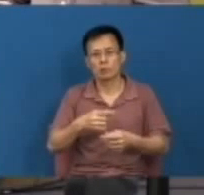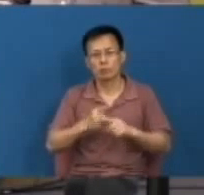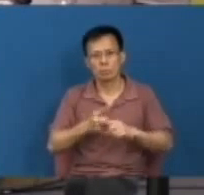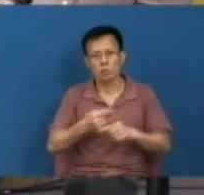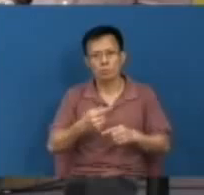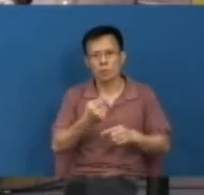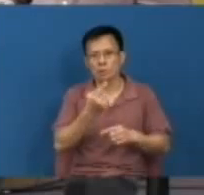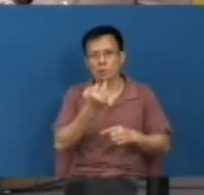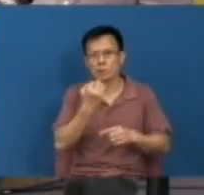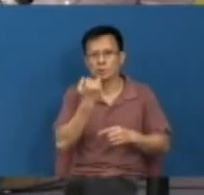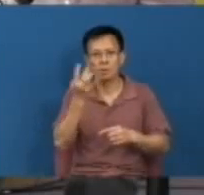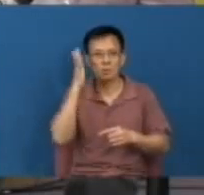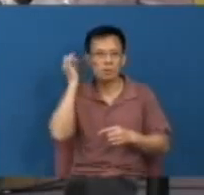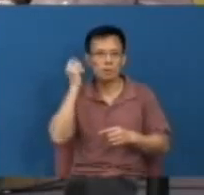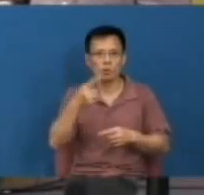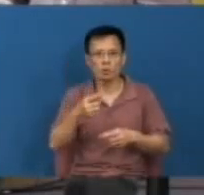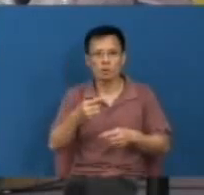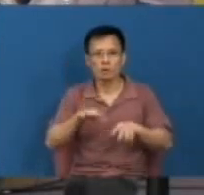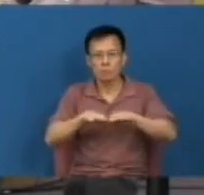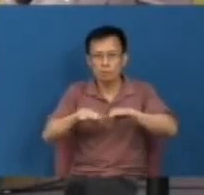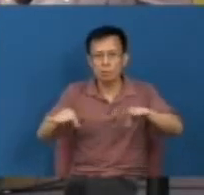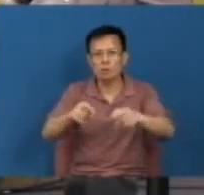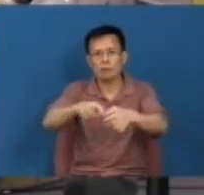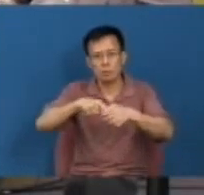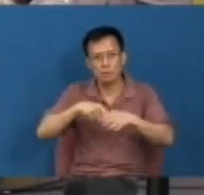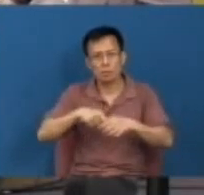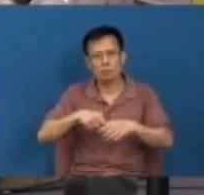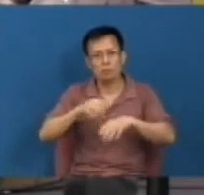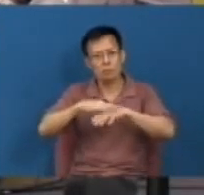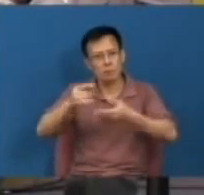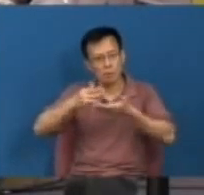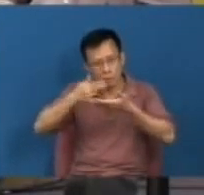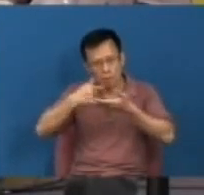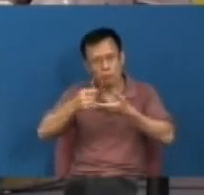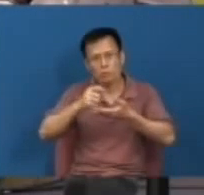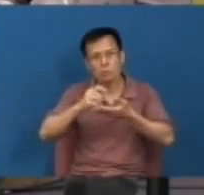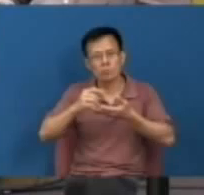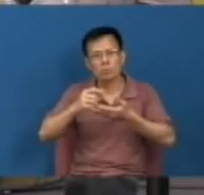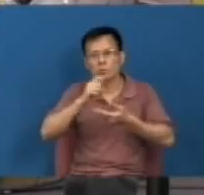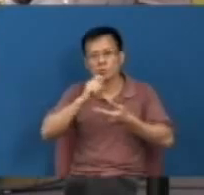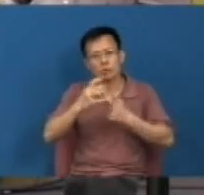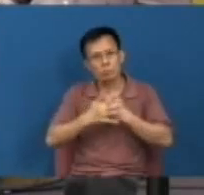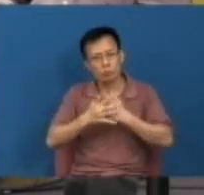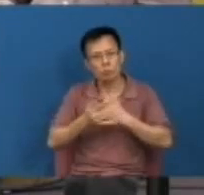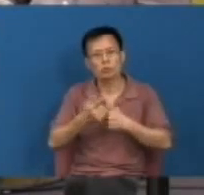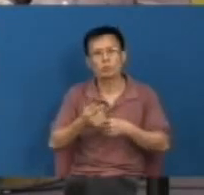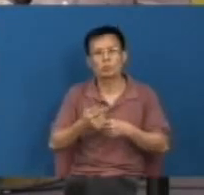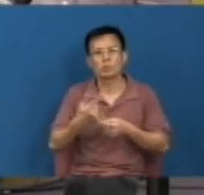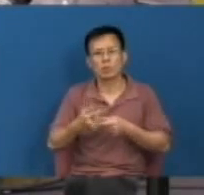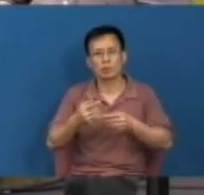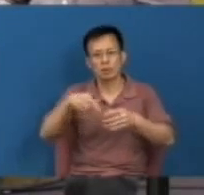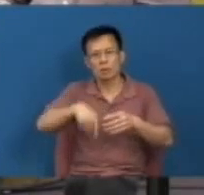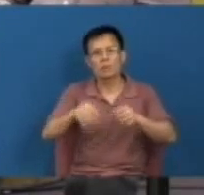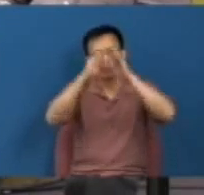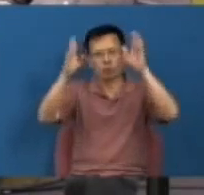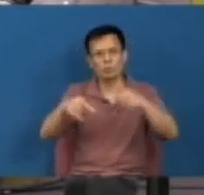兄弟姊妹啦，有一個穩定嘅租金收入啦，日後嘅生活可以得到保障咯。咁即係我諗，眾所周知，其實地鋪都應該係好值